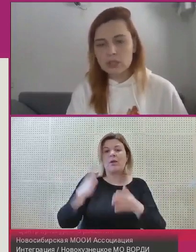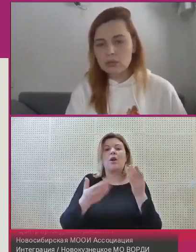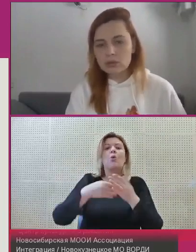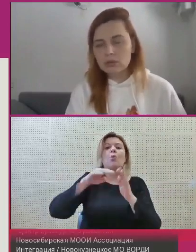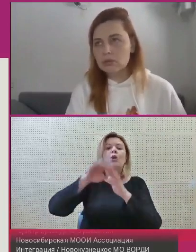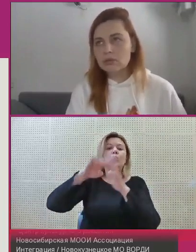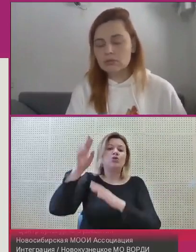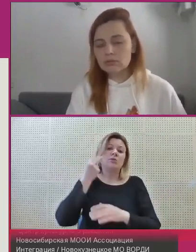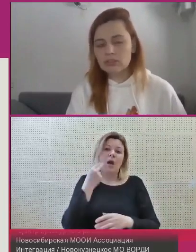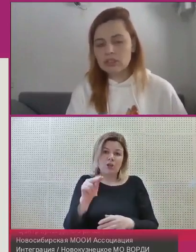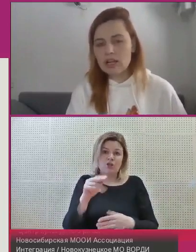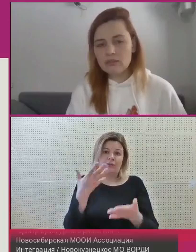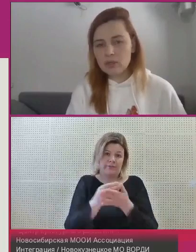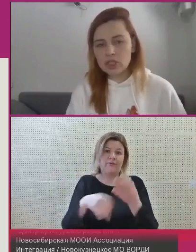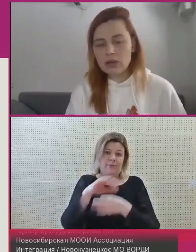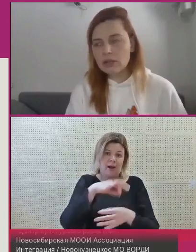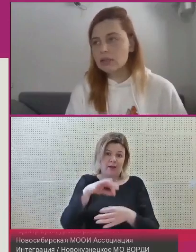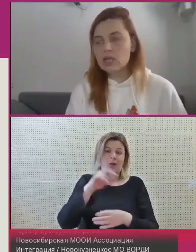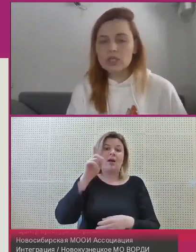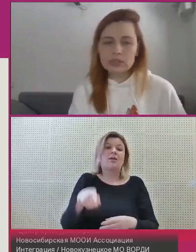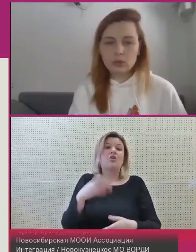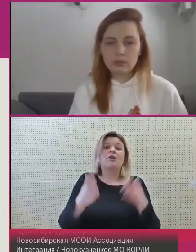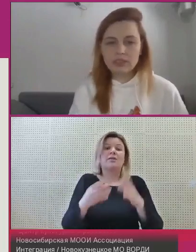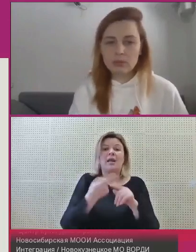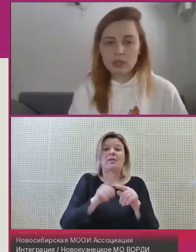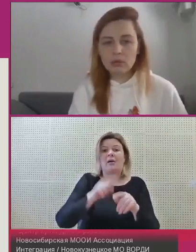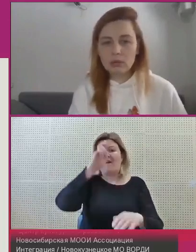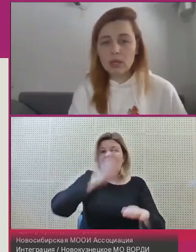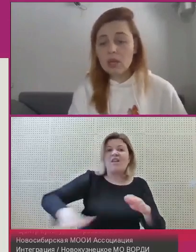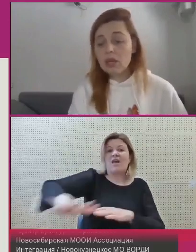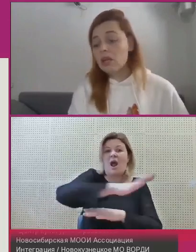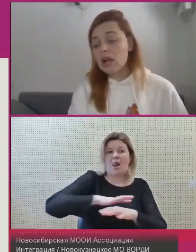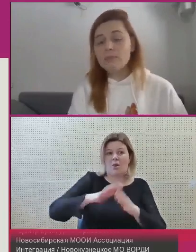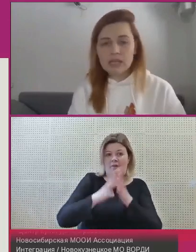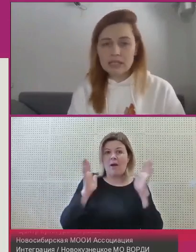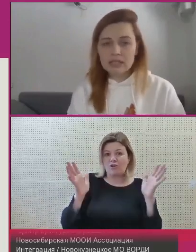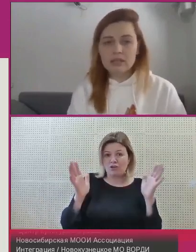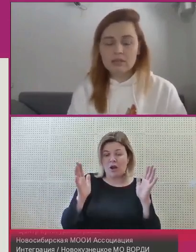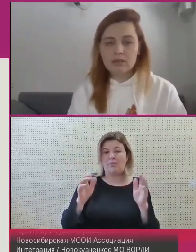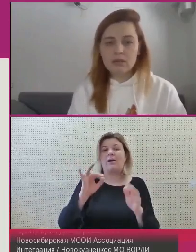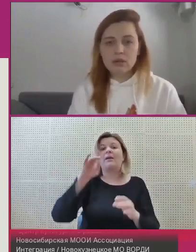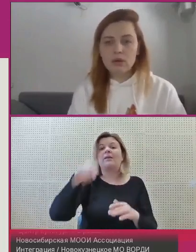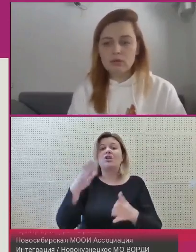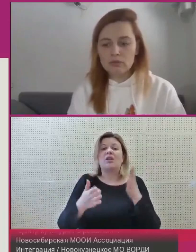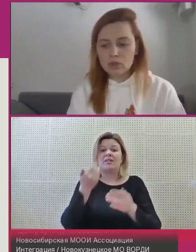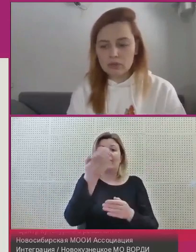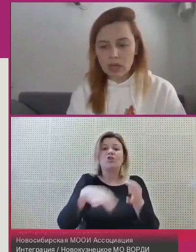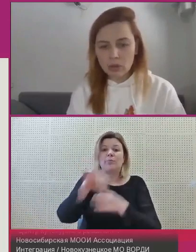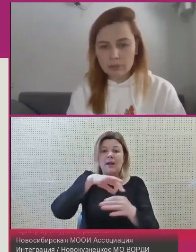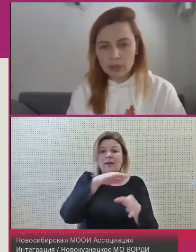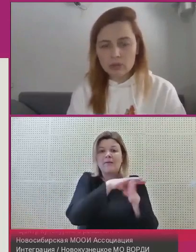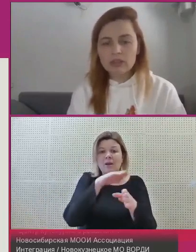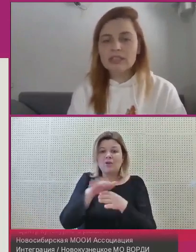Даже если он федерального масштаба и даже если он по всем регионам. Обязательно